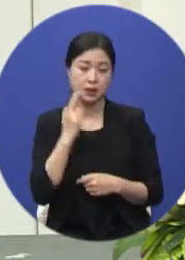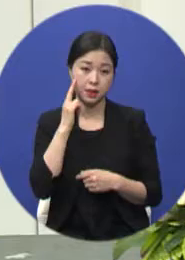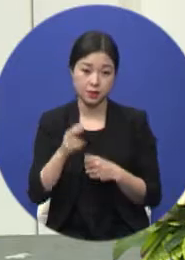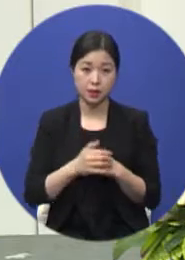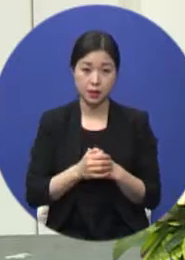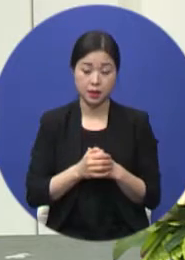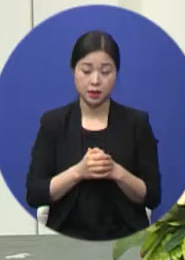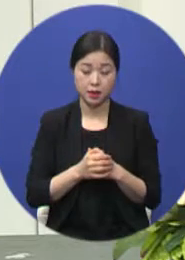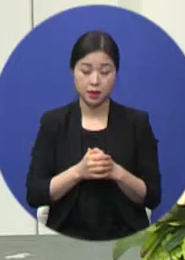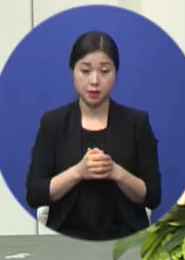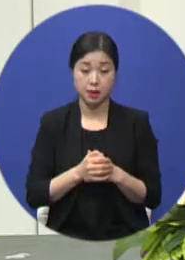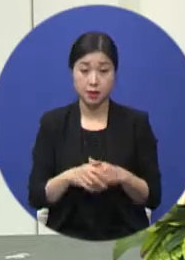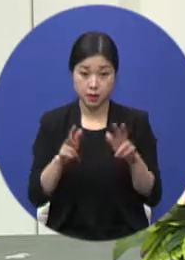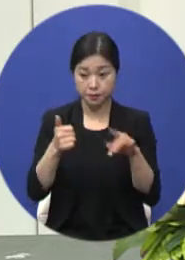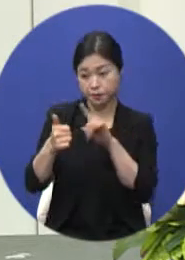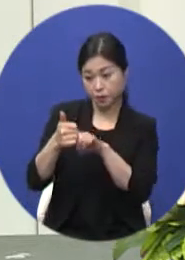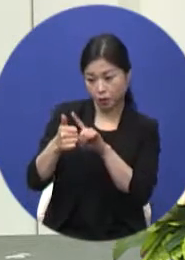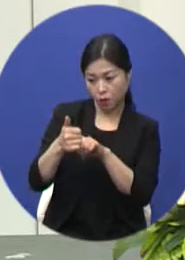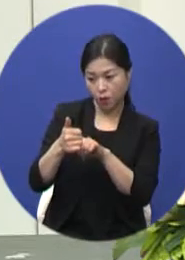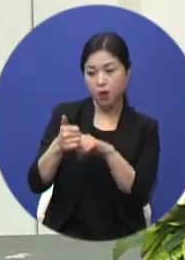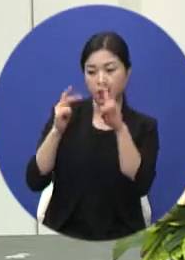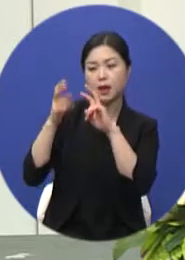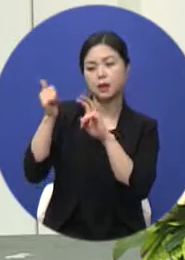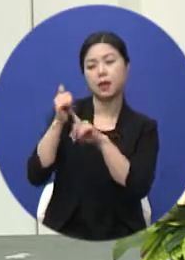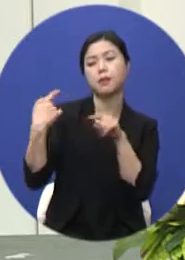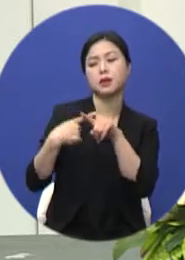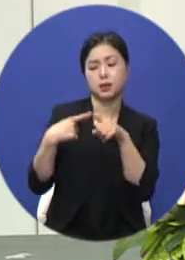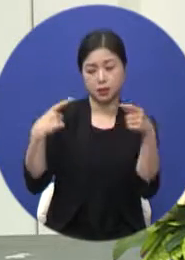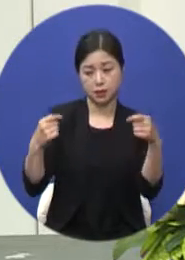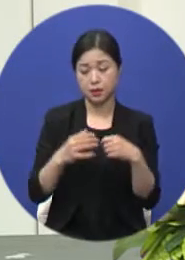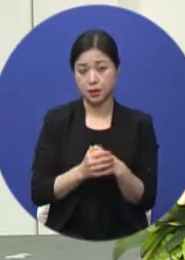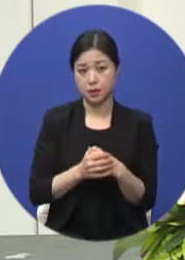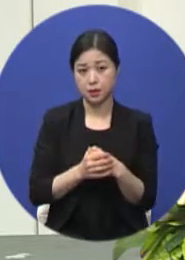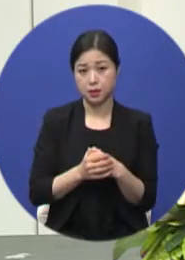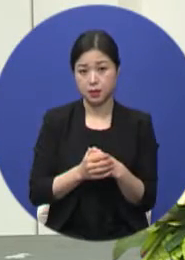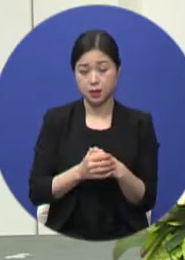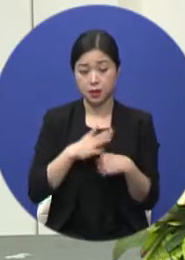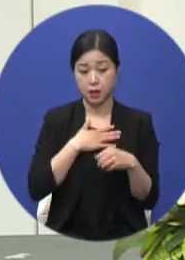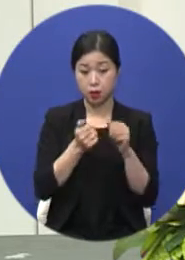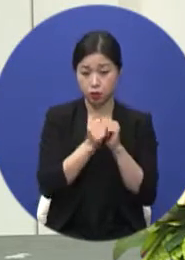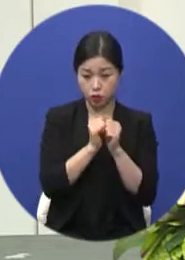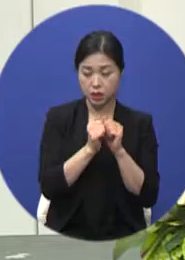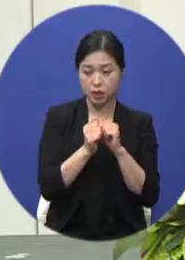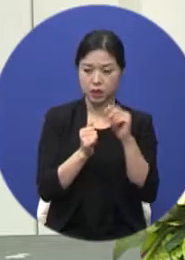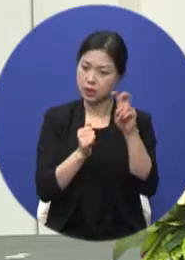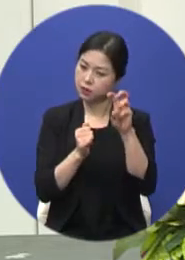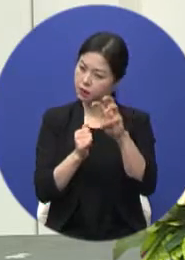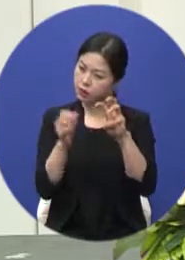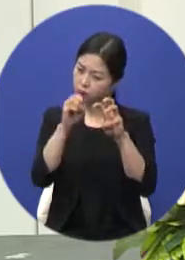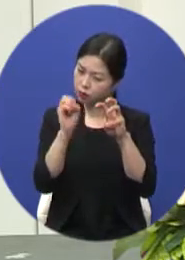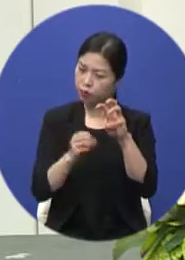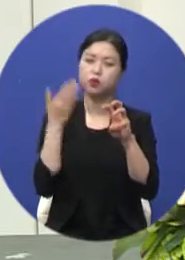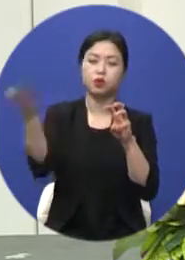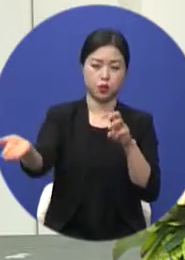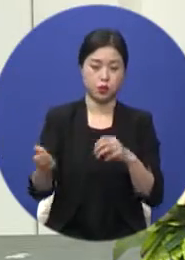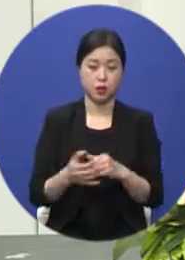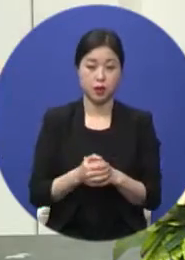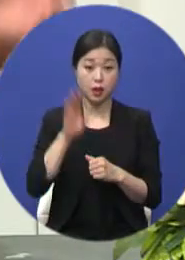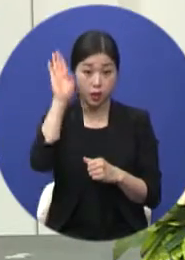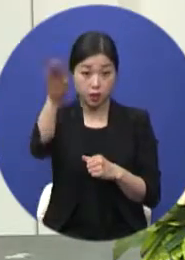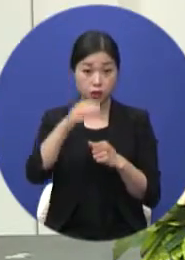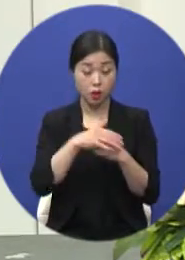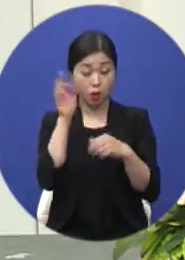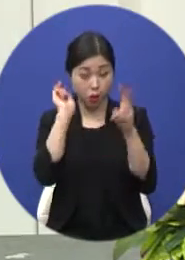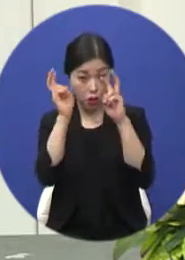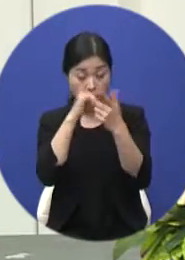당신도 우리의 하나의 사장이야. 지분을 과감하게 한 20% 30% 주세요. 나중에